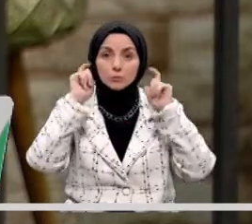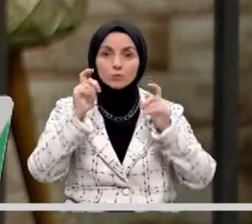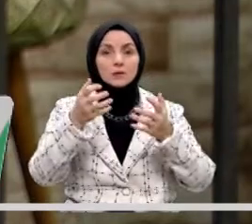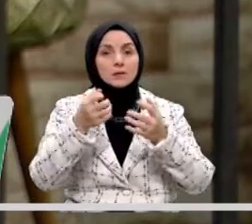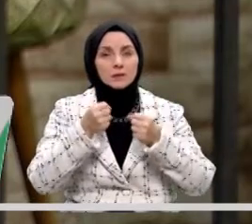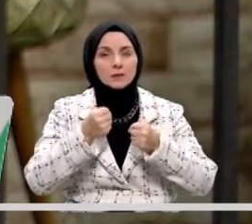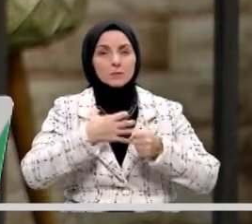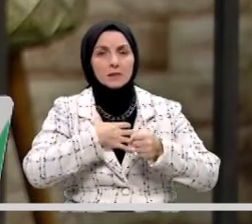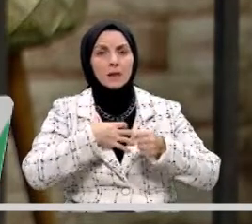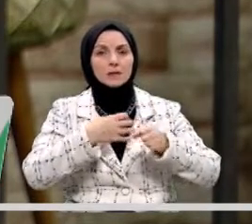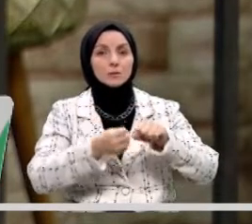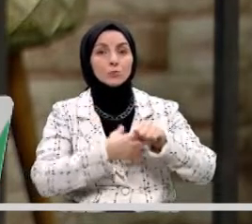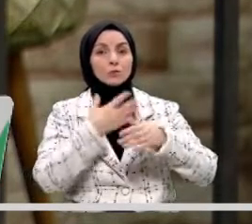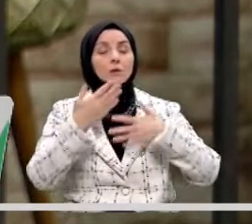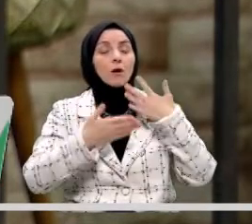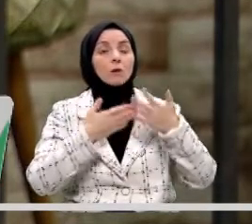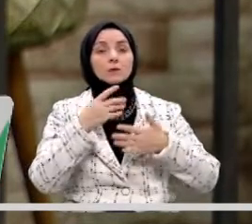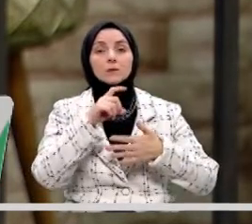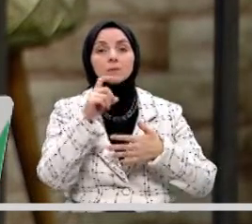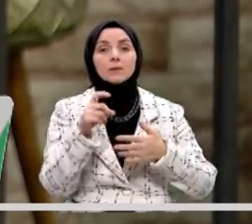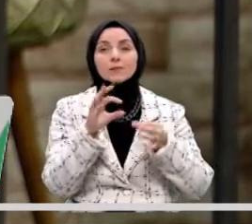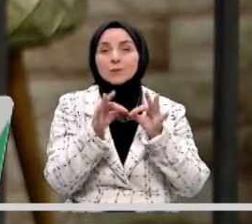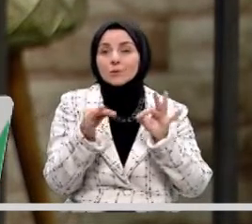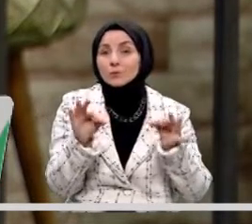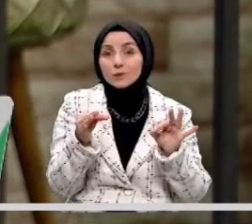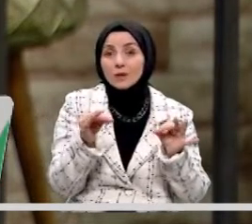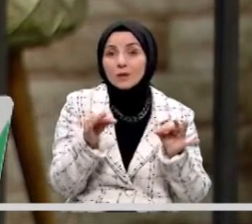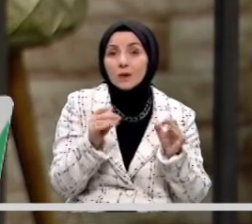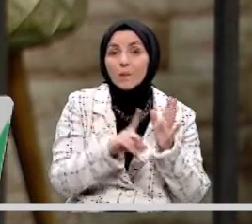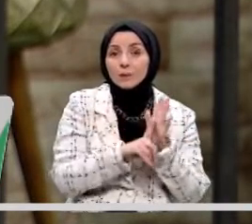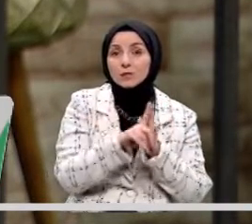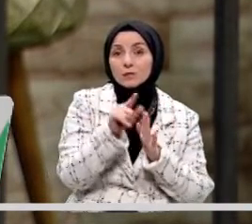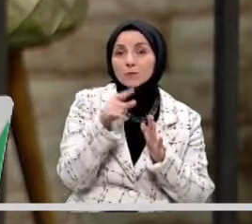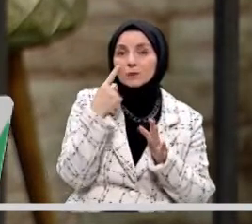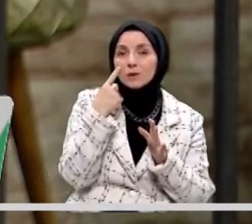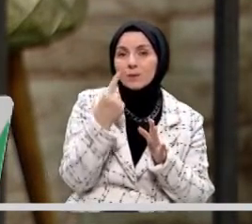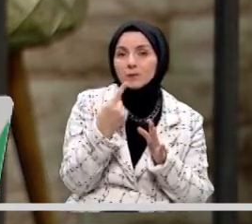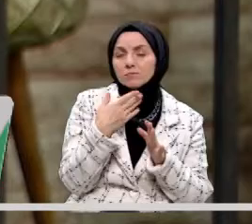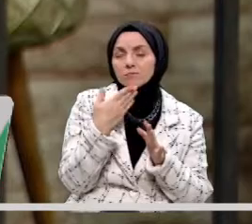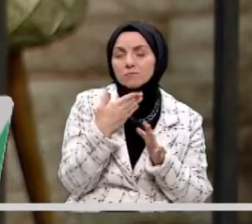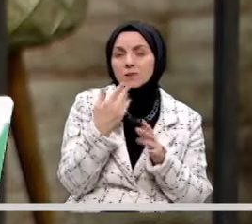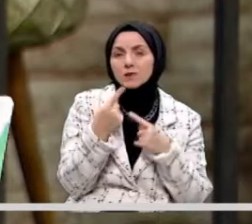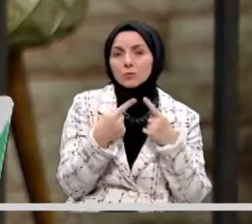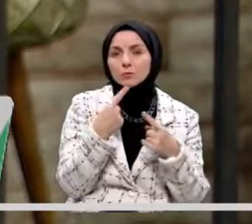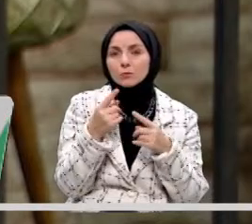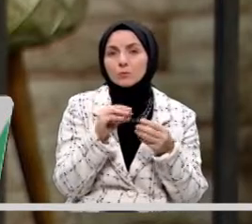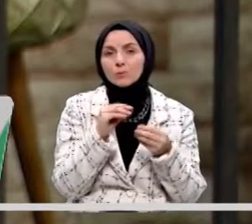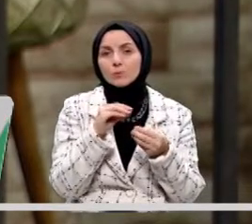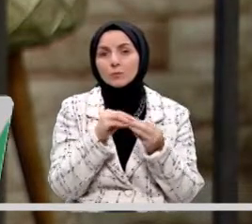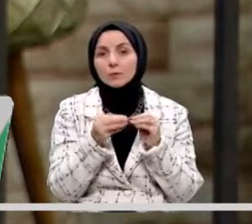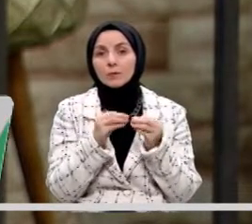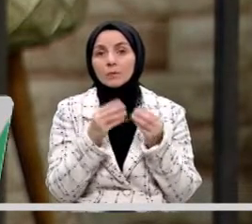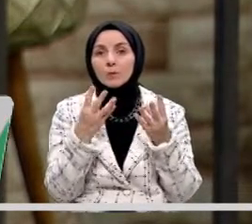duygularını anlatabilir mi cümle kurmayı Başarır mı bütün bunlara bakın o noktada Ama mesela konuşma problemi olan çocuklarla ilgili geliyorlar